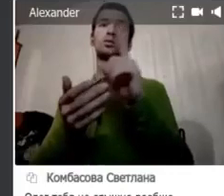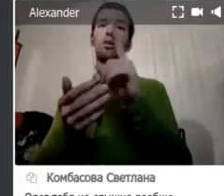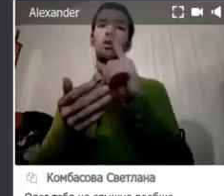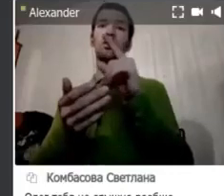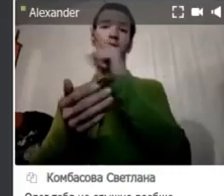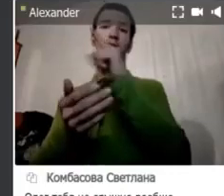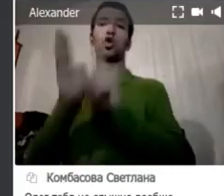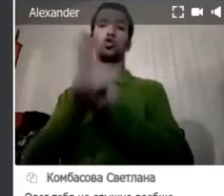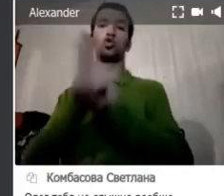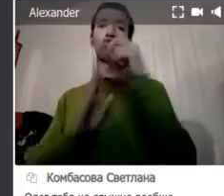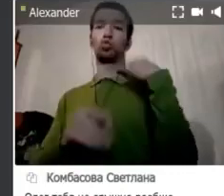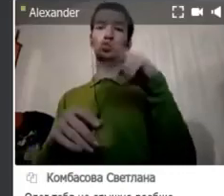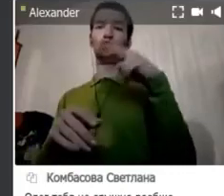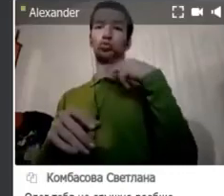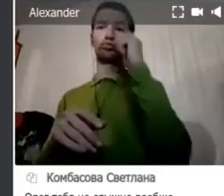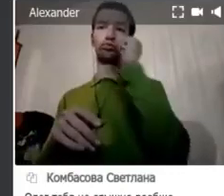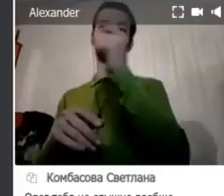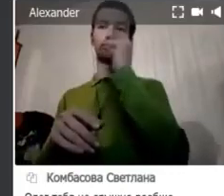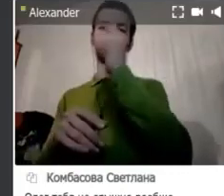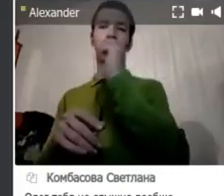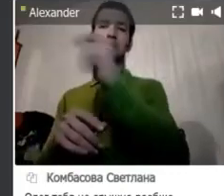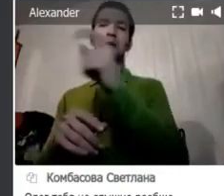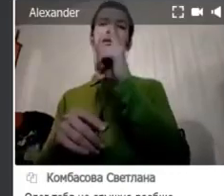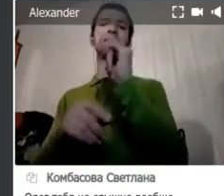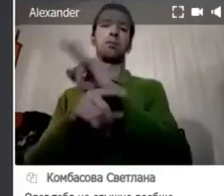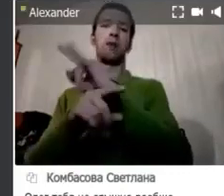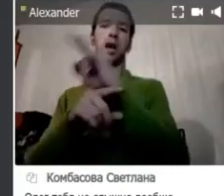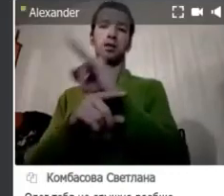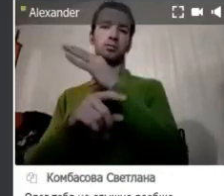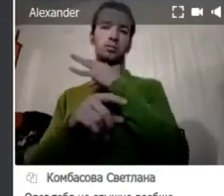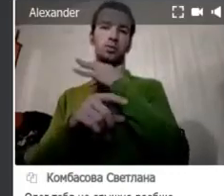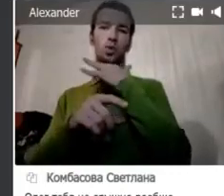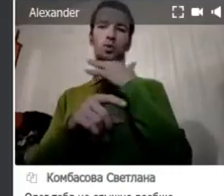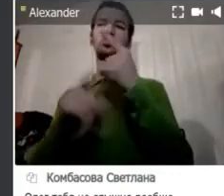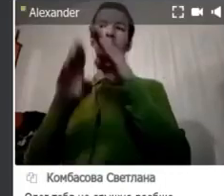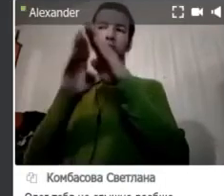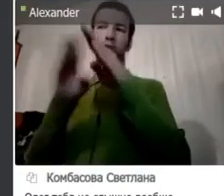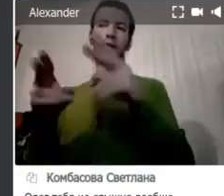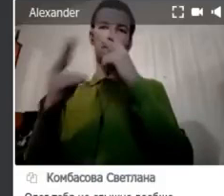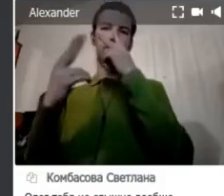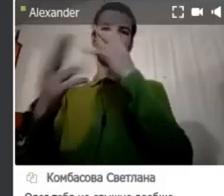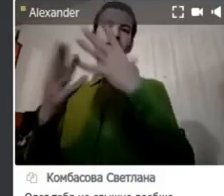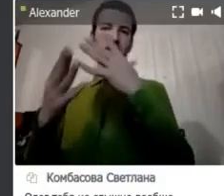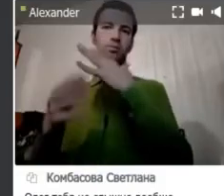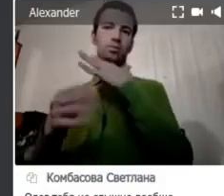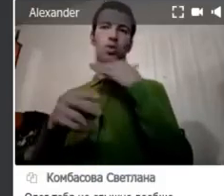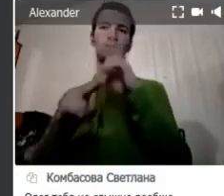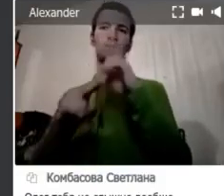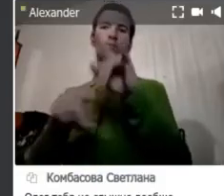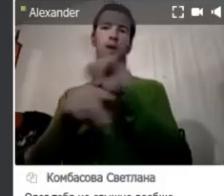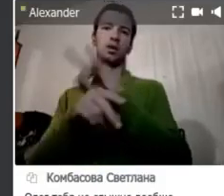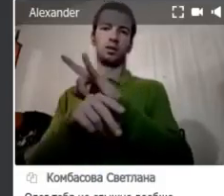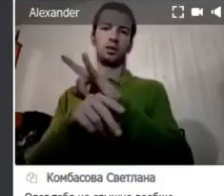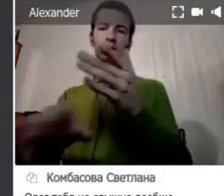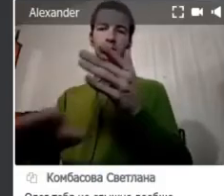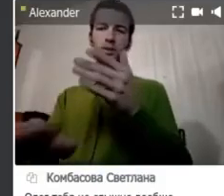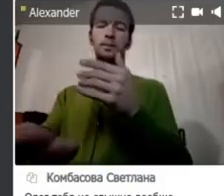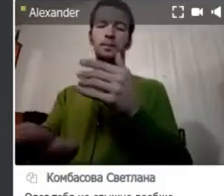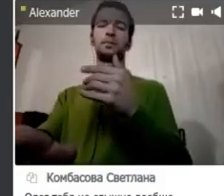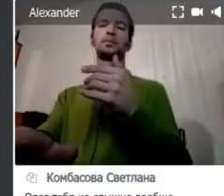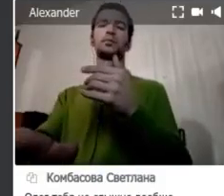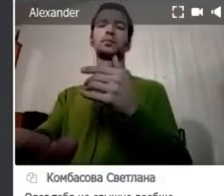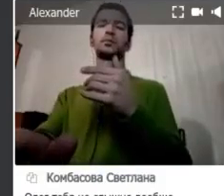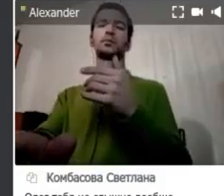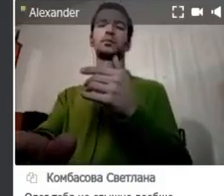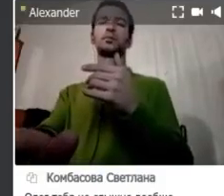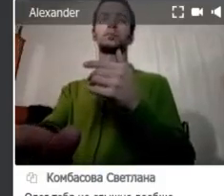кто ввел поправки в Уголовный кодекс, именно ответственность за финансовые пирамиды. Так вот, там интересная была